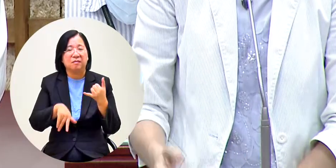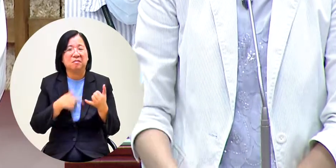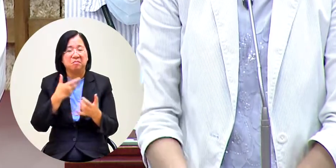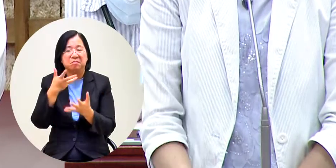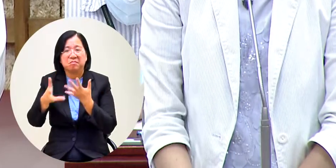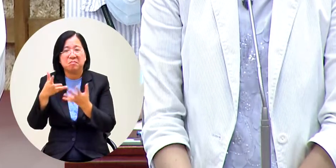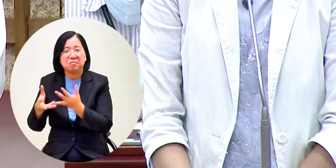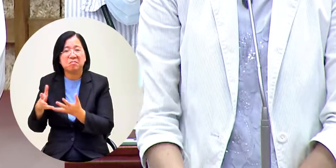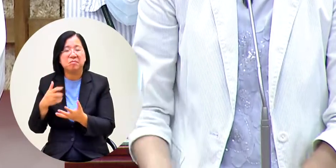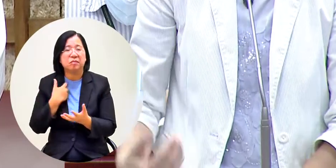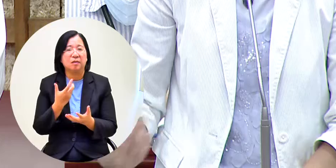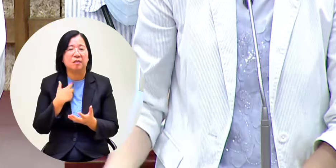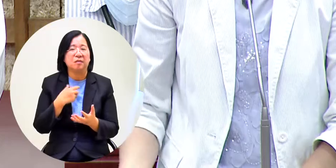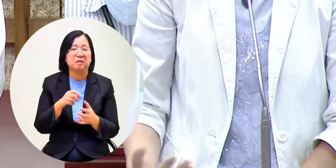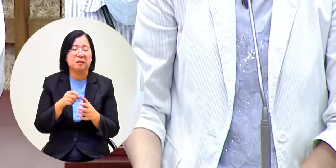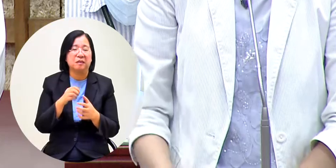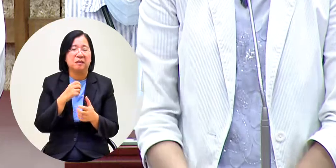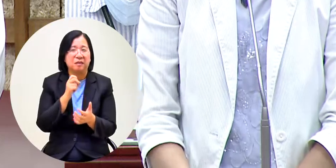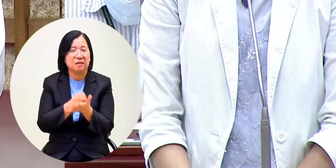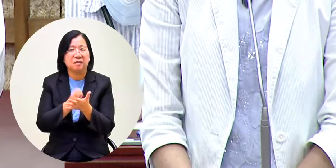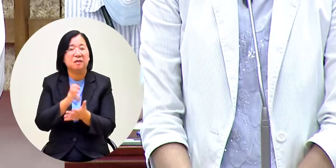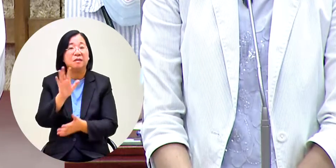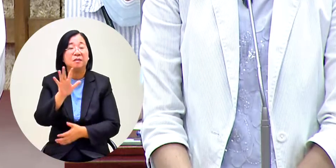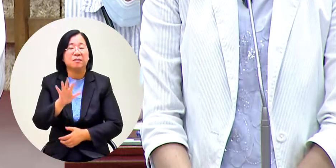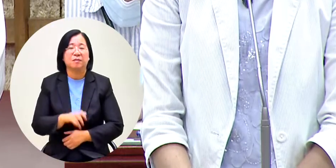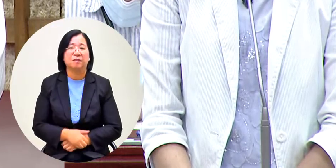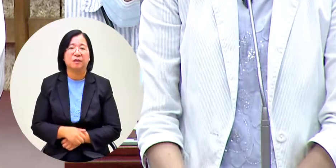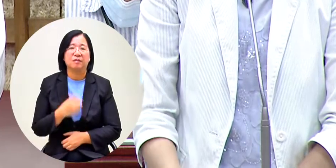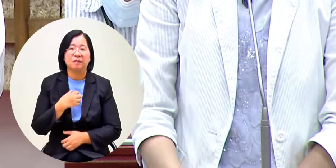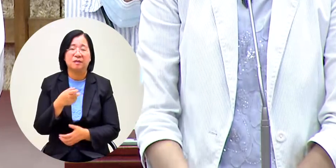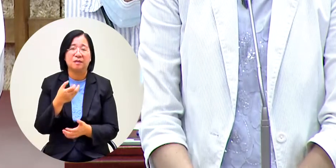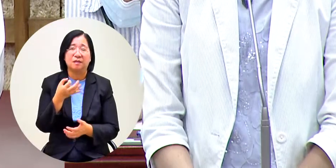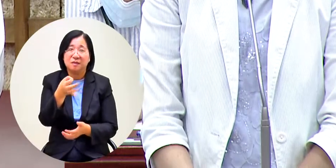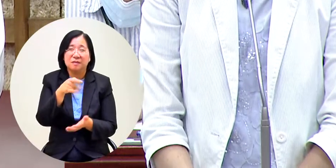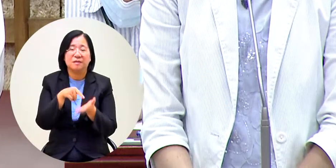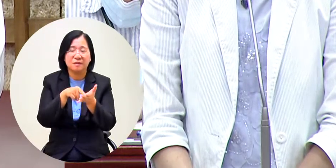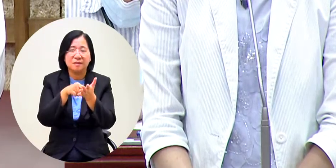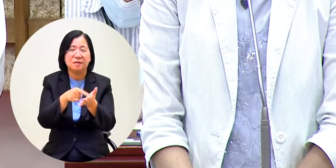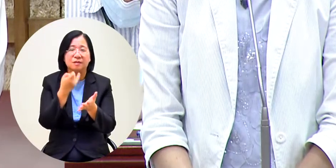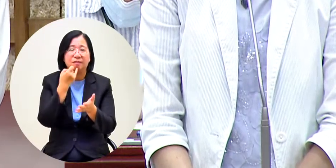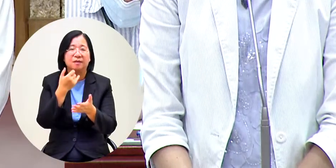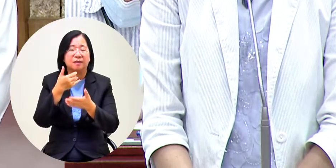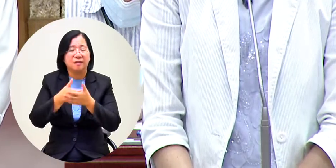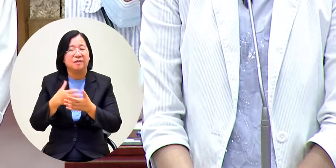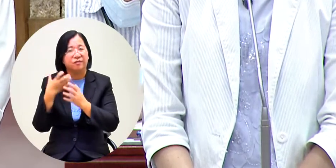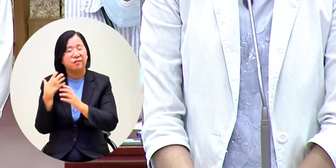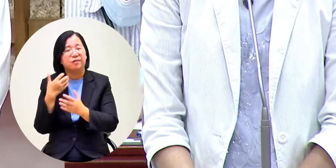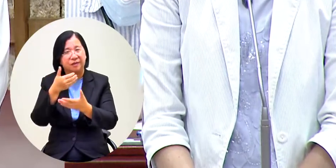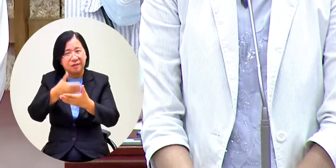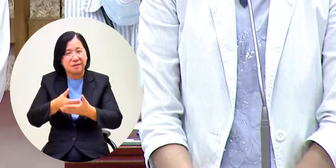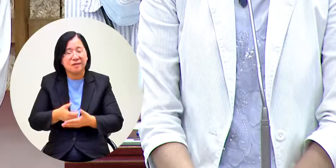地方，我们希望它能够放宽，那让我们有一些经费的争取来减轻我们的负担，所以这